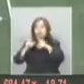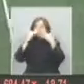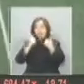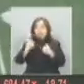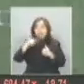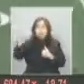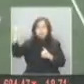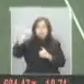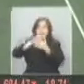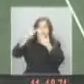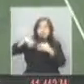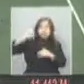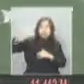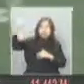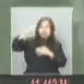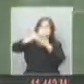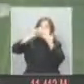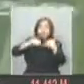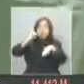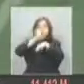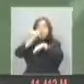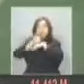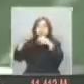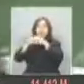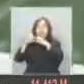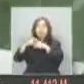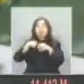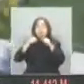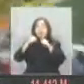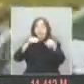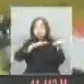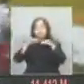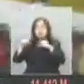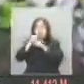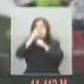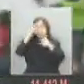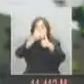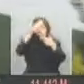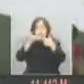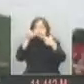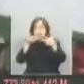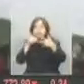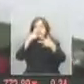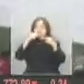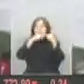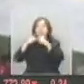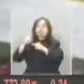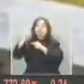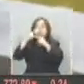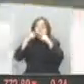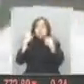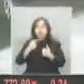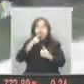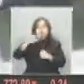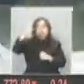สงของสารออกมาบัดาเจ้ของทมนั้ก็ต่างติดเตรยมตัวที่จะยื่นอุทรต่อนะคะนอกจนั้นก็ยัออกมาประกาศยิยนว่าพวกเขาม